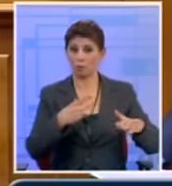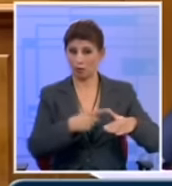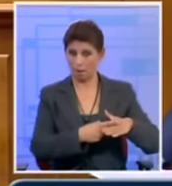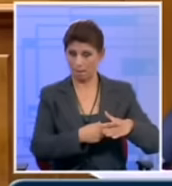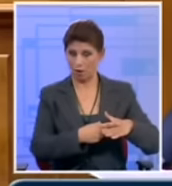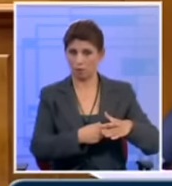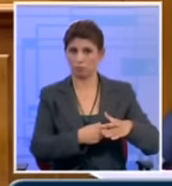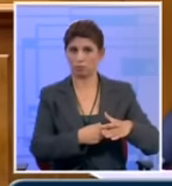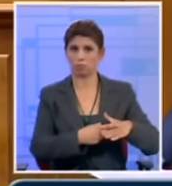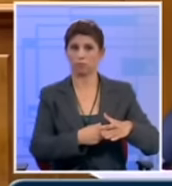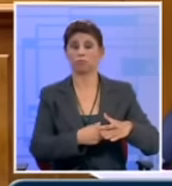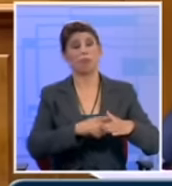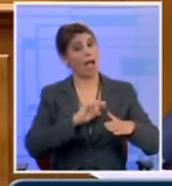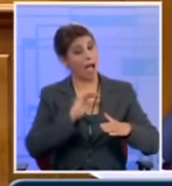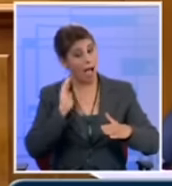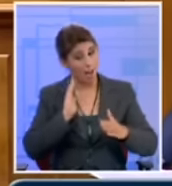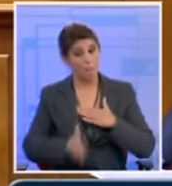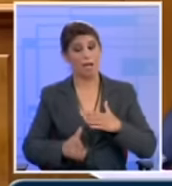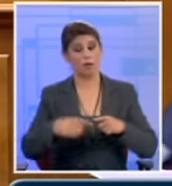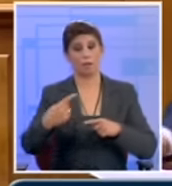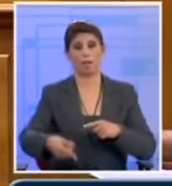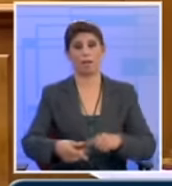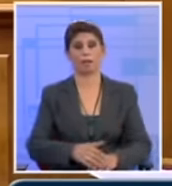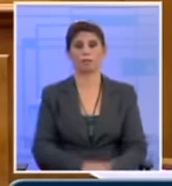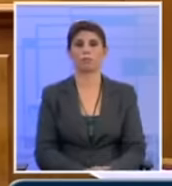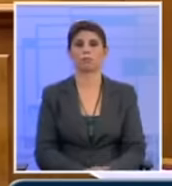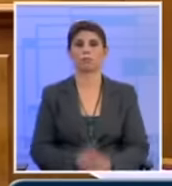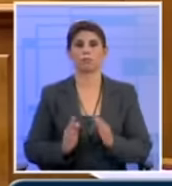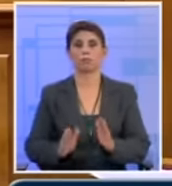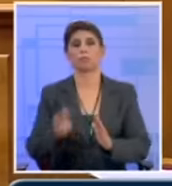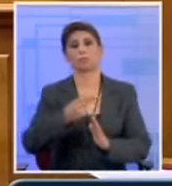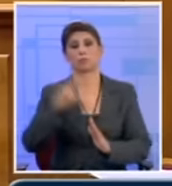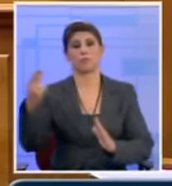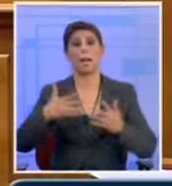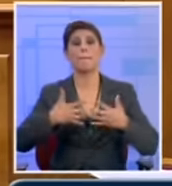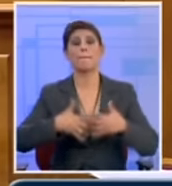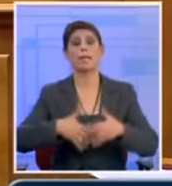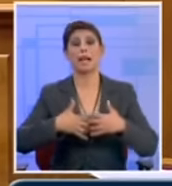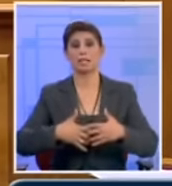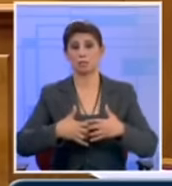Ταμείου ευθύς αμέσως και μάλιστα θα έμπαινε στον περιβόητο μηχανισμό